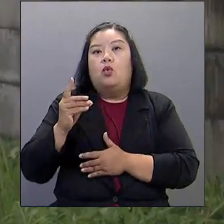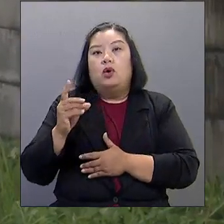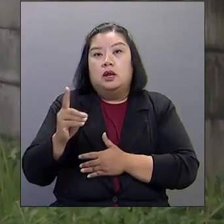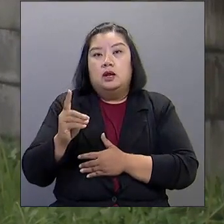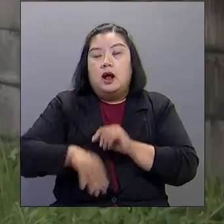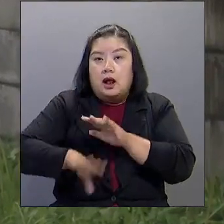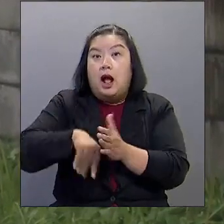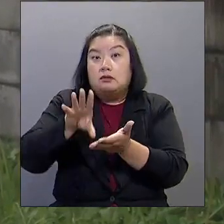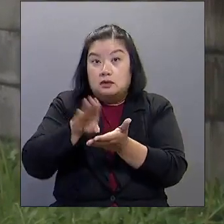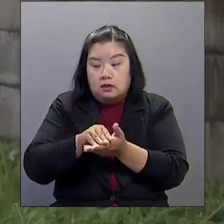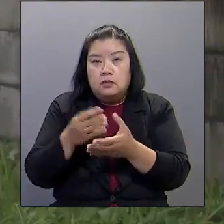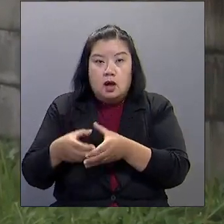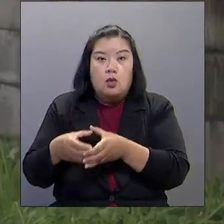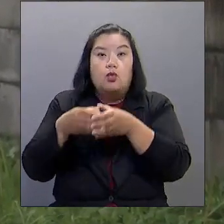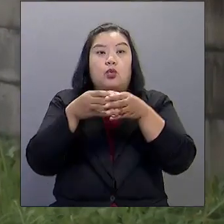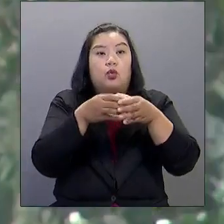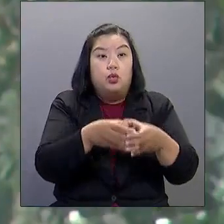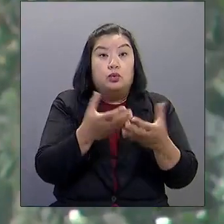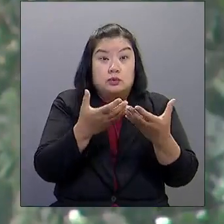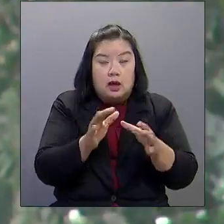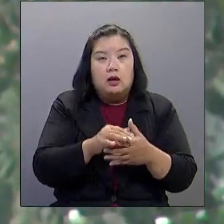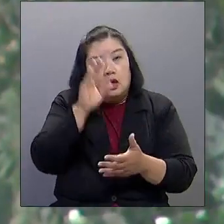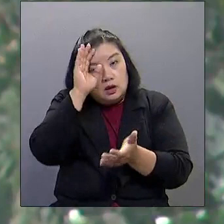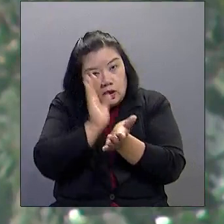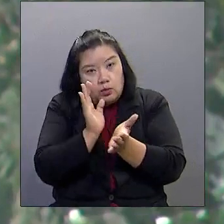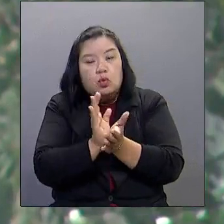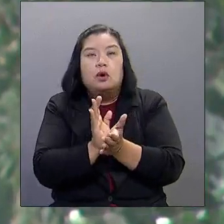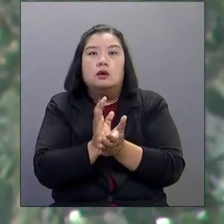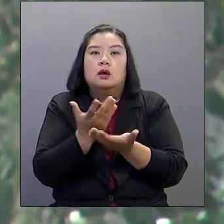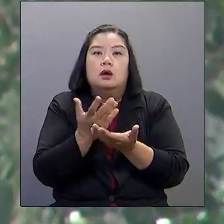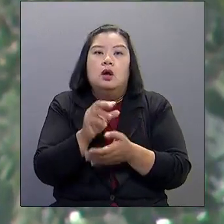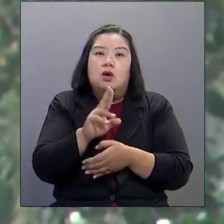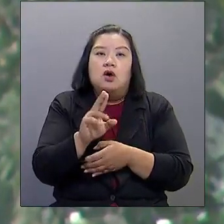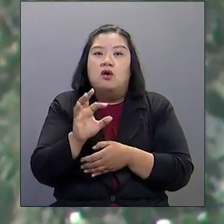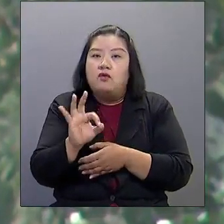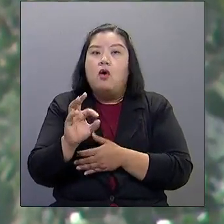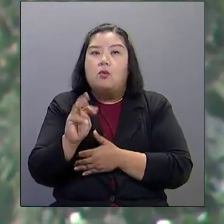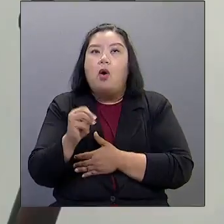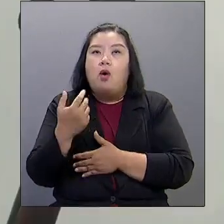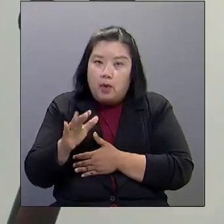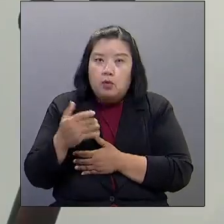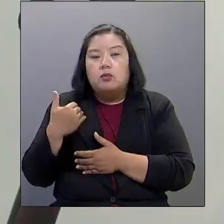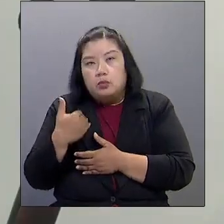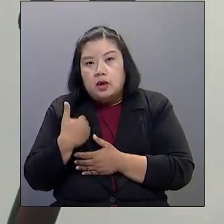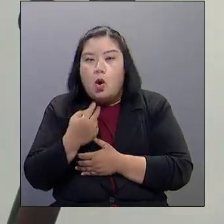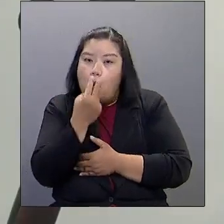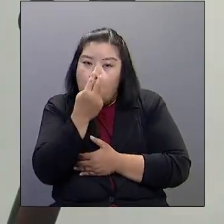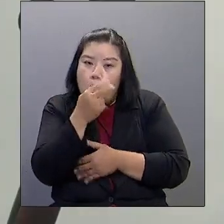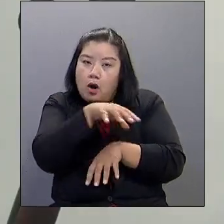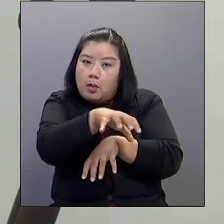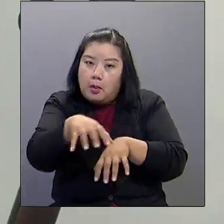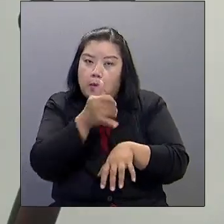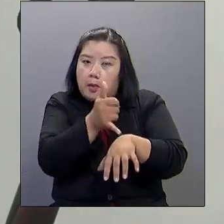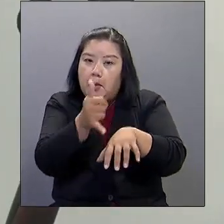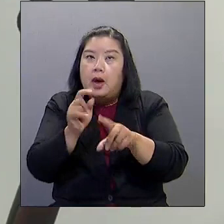จน์วัตถุระเบิดก็เข้าไปในพื้นที่นะคะตำรวจก็เข้าไปการรถไฟก็เข้าไปตรวจสอบความปลอดภัยในพื้นที่ปราก